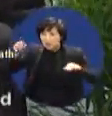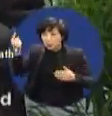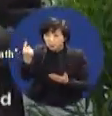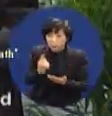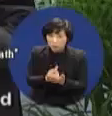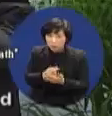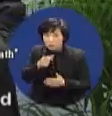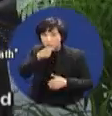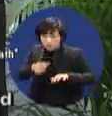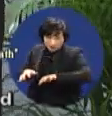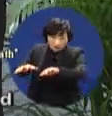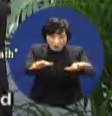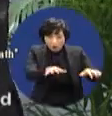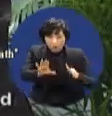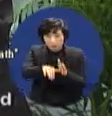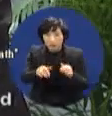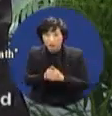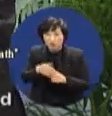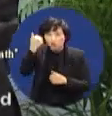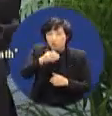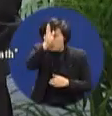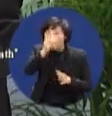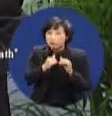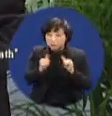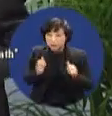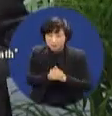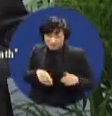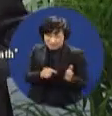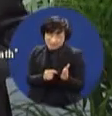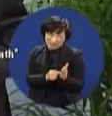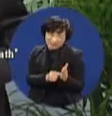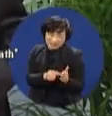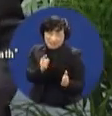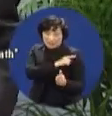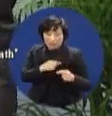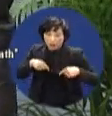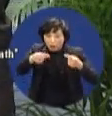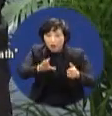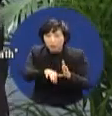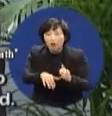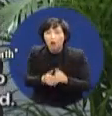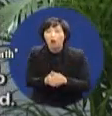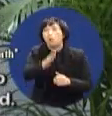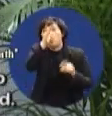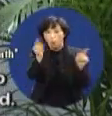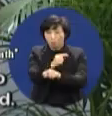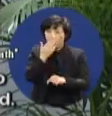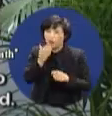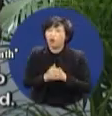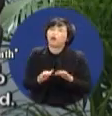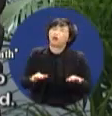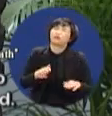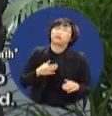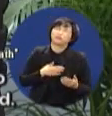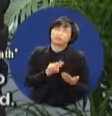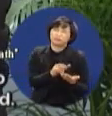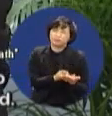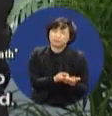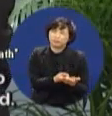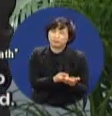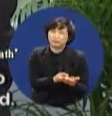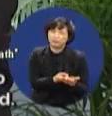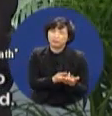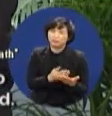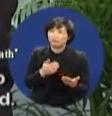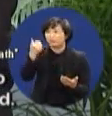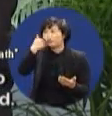어떤 병자든지 재빨리 들어가면 병이 다 났는데 나는 아시피 누워서 아무도